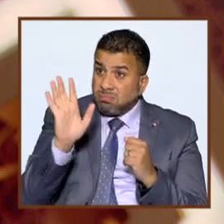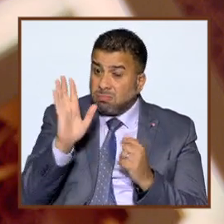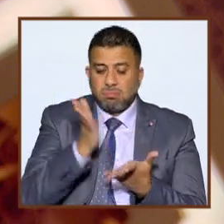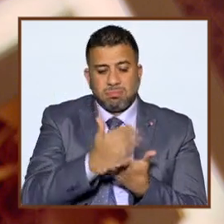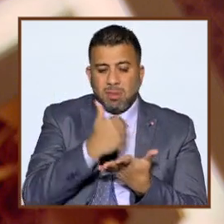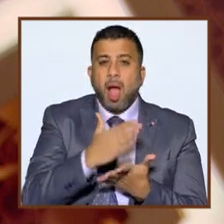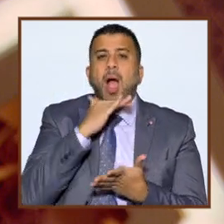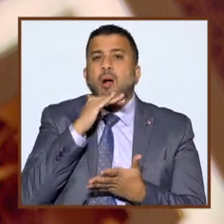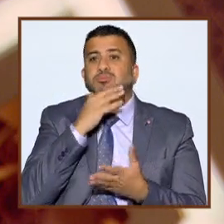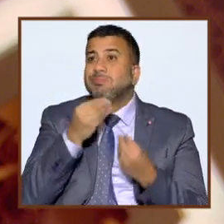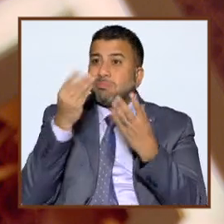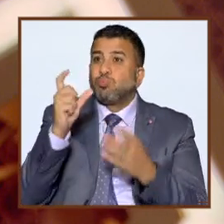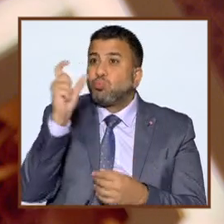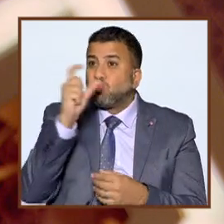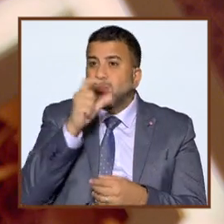من الميراث.